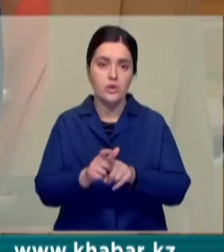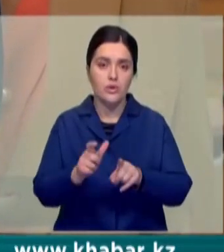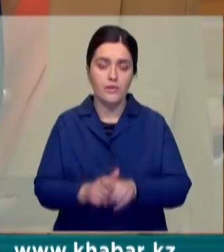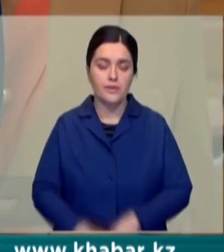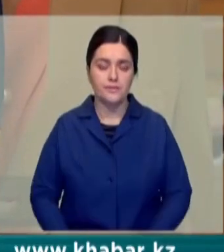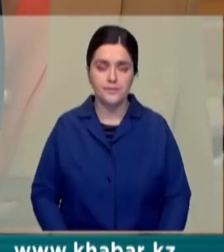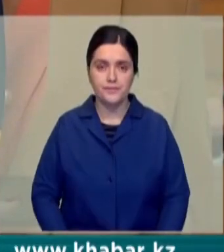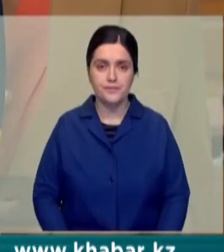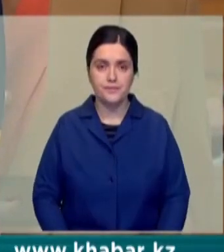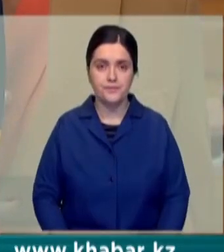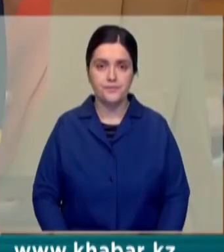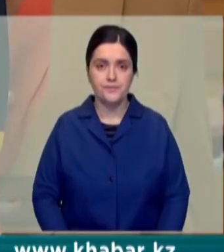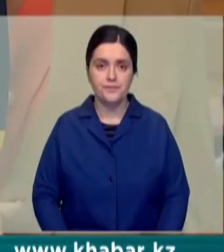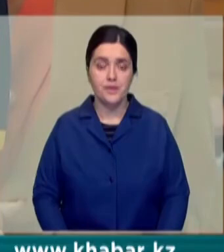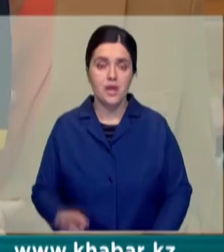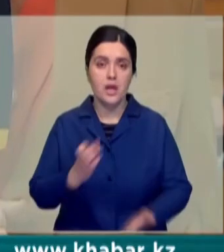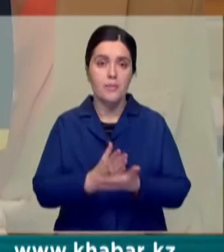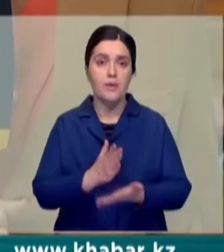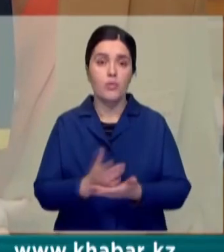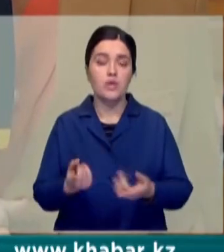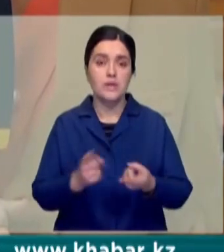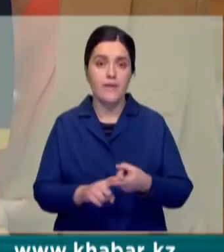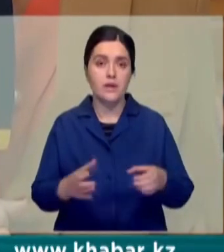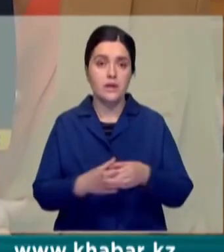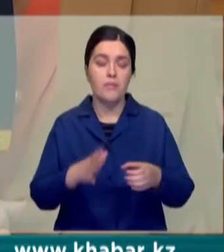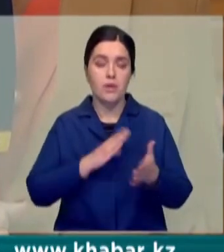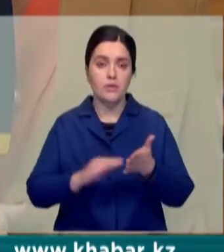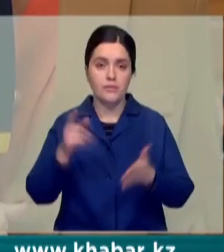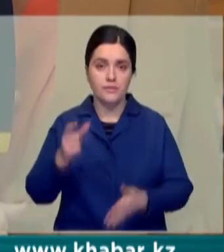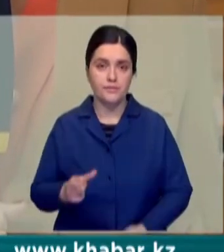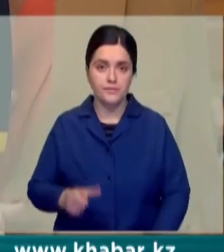Спасибо большое. На прямой связи со студией была Айгуль Амантаева. Мы продолжаем.